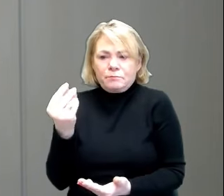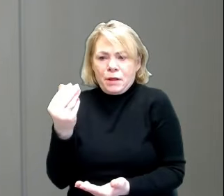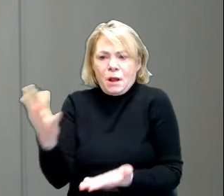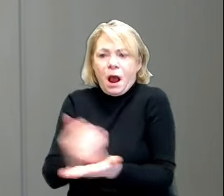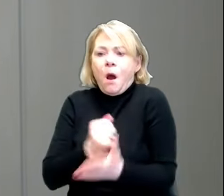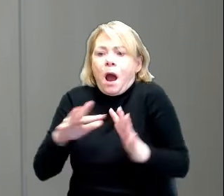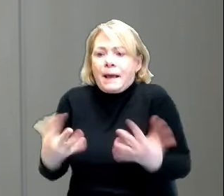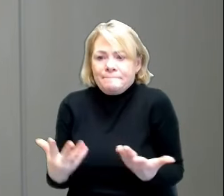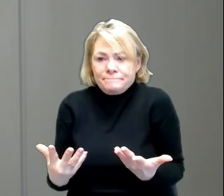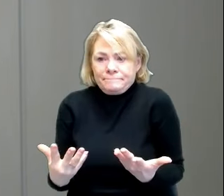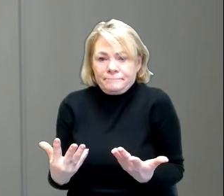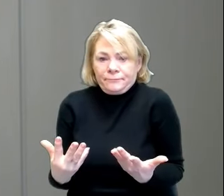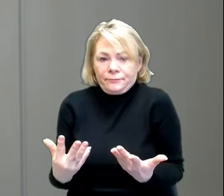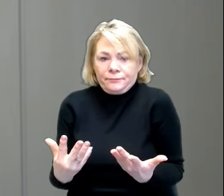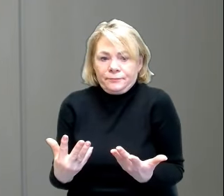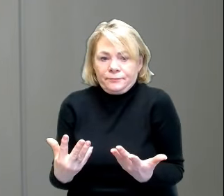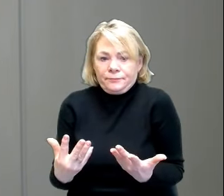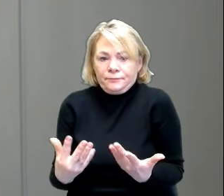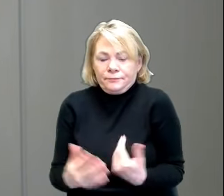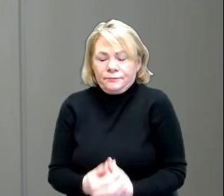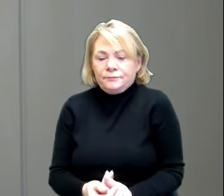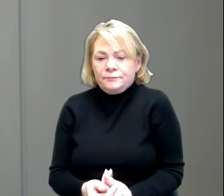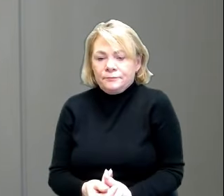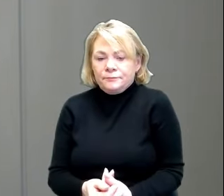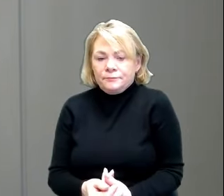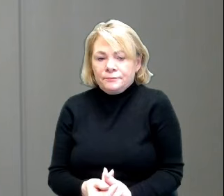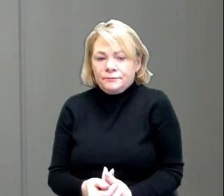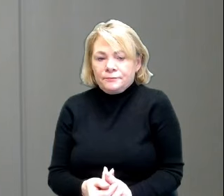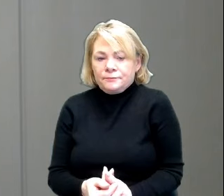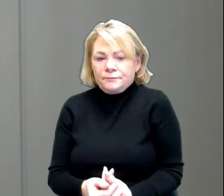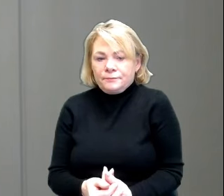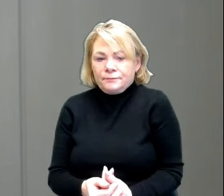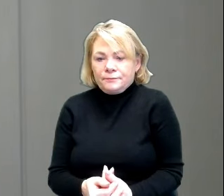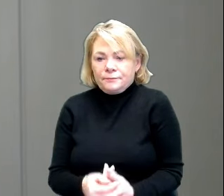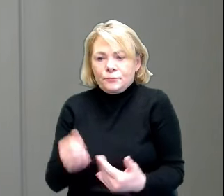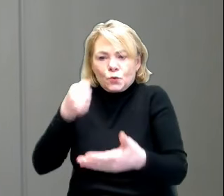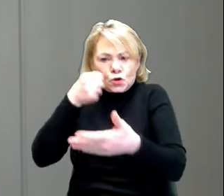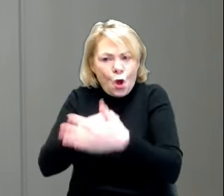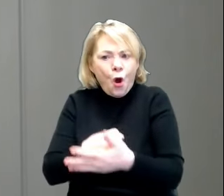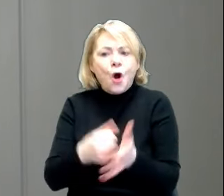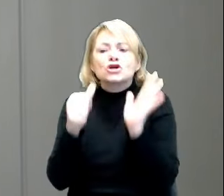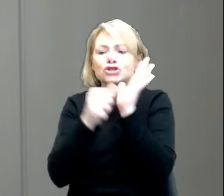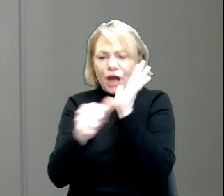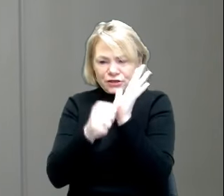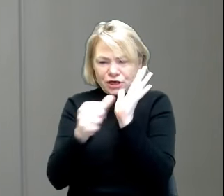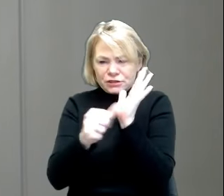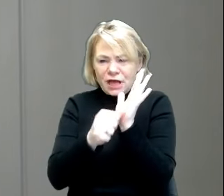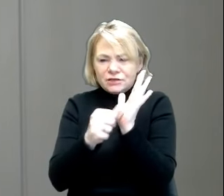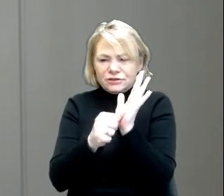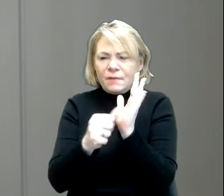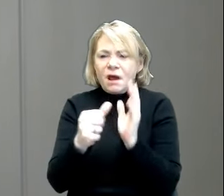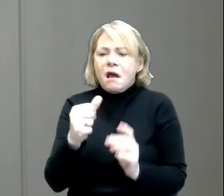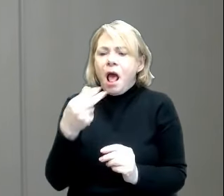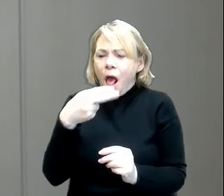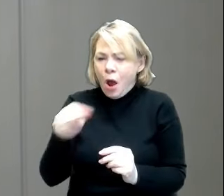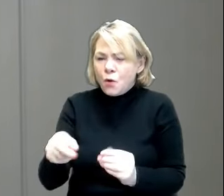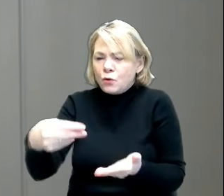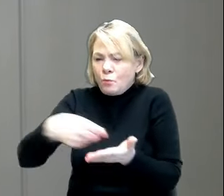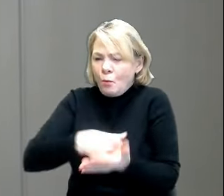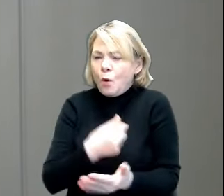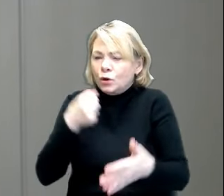gaunant kas liečia mus gaunant iki 60 € į mėnesį už neįgalų vaiką reikia